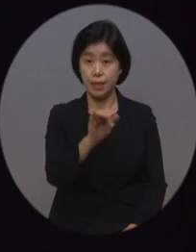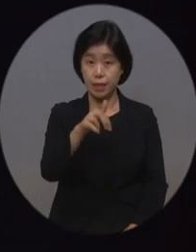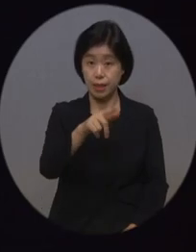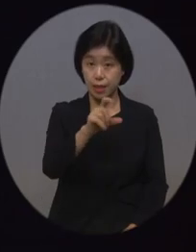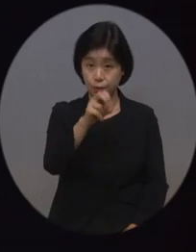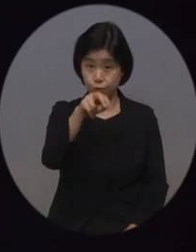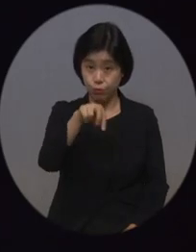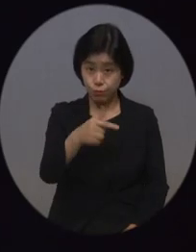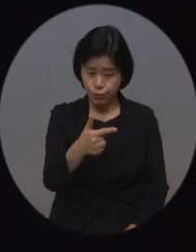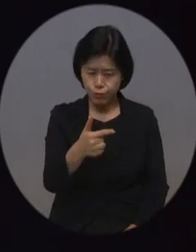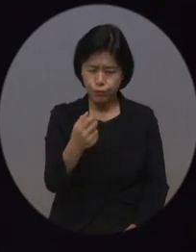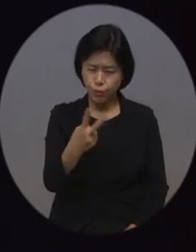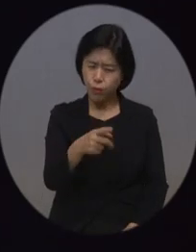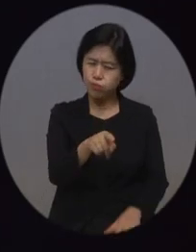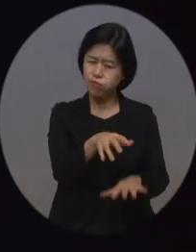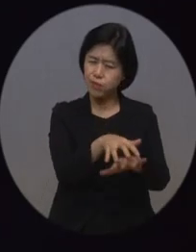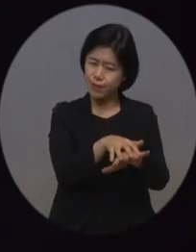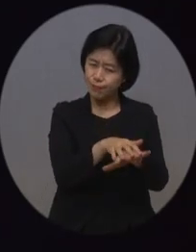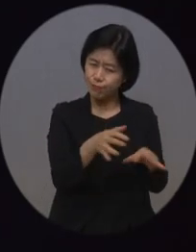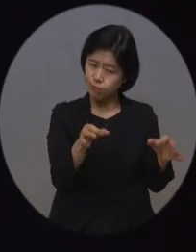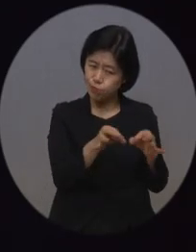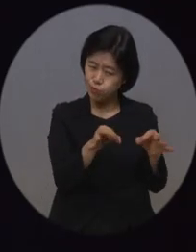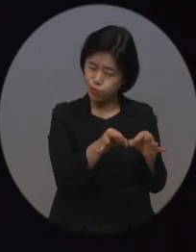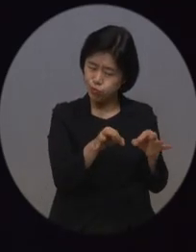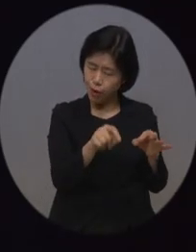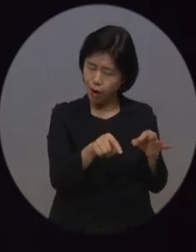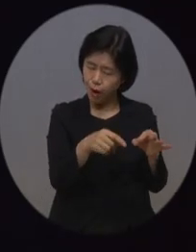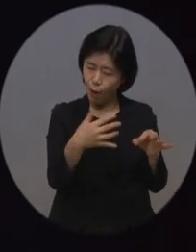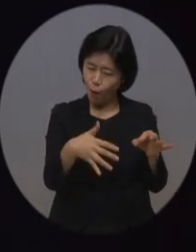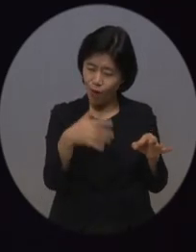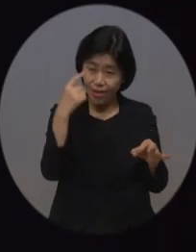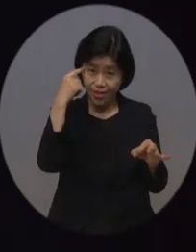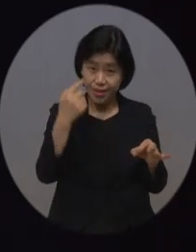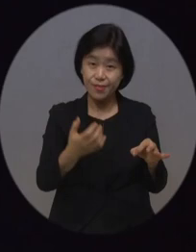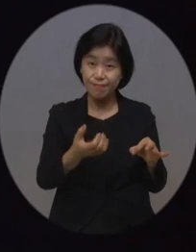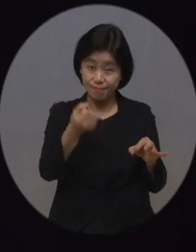이상순과 그의 친목계 경의를 표한 후